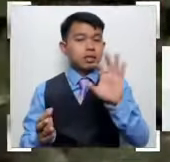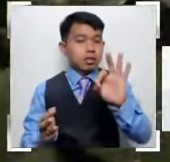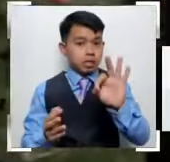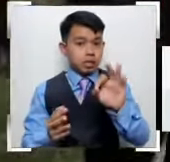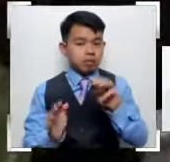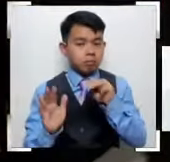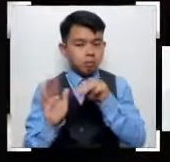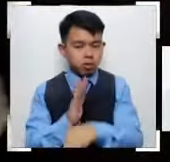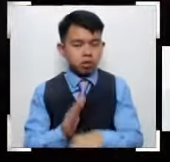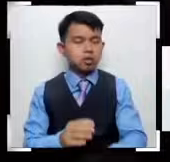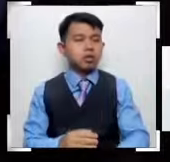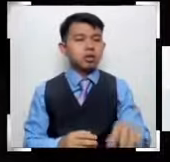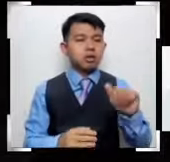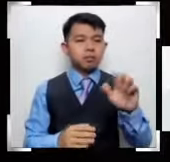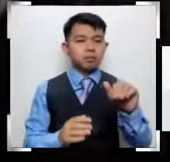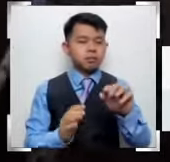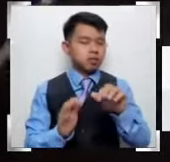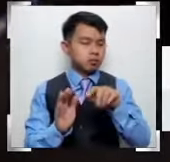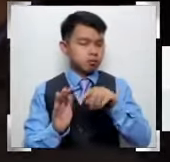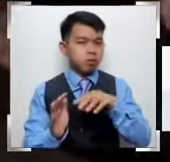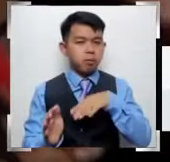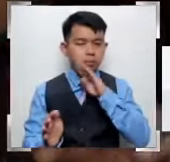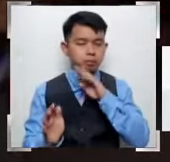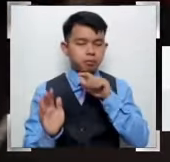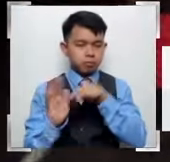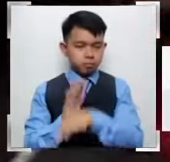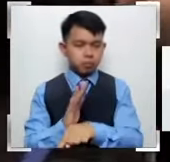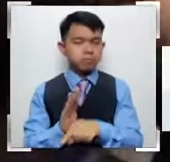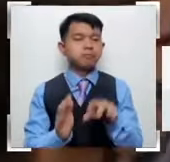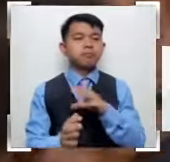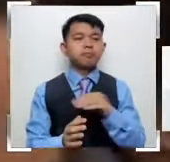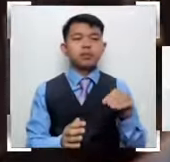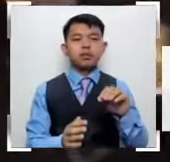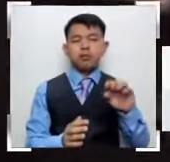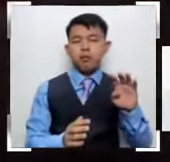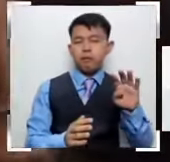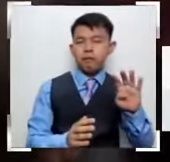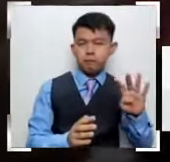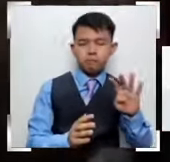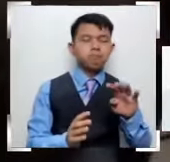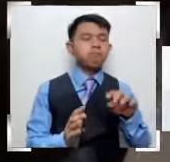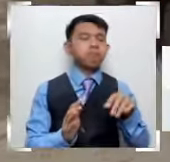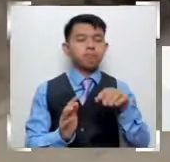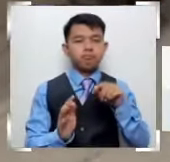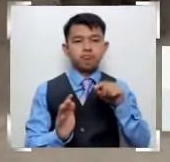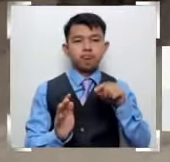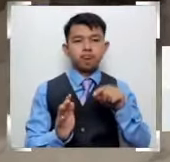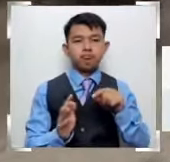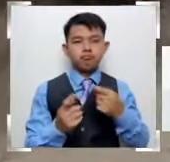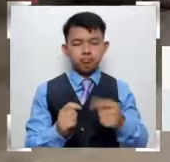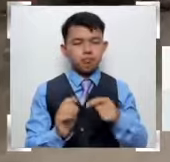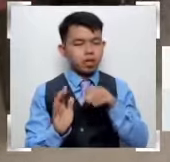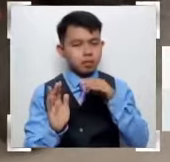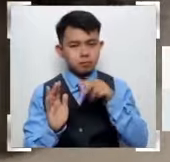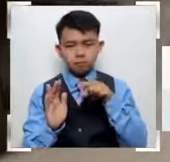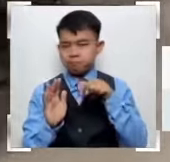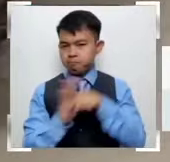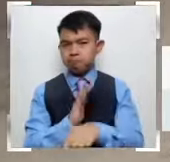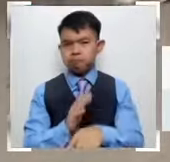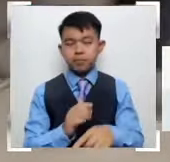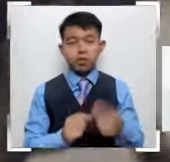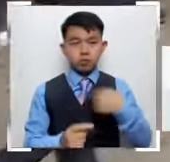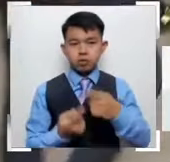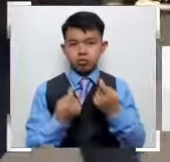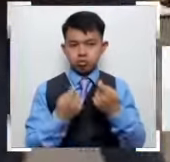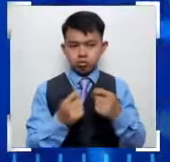murder at 3 counts ng attempted murder. Kinakatawan si Miranda ng mga taga-public attorney's office na patuloy naming sinisikap na